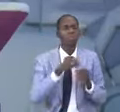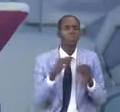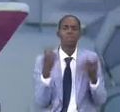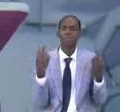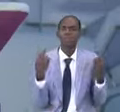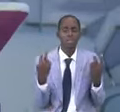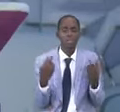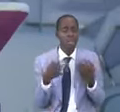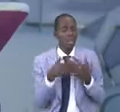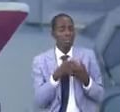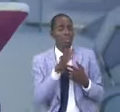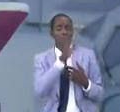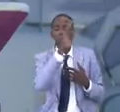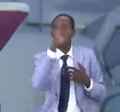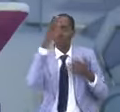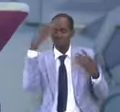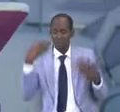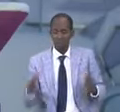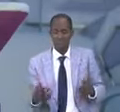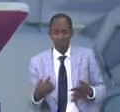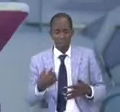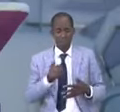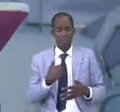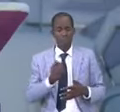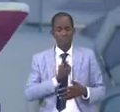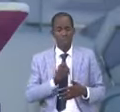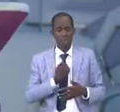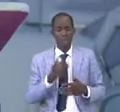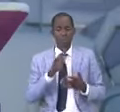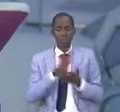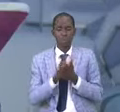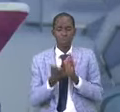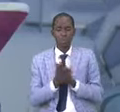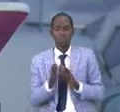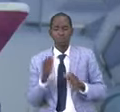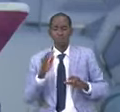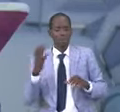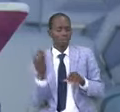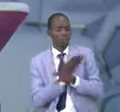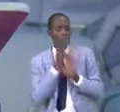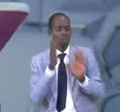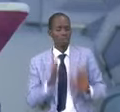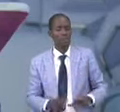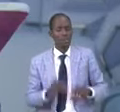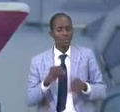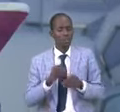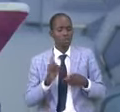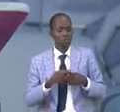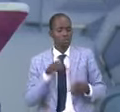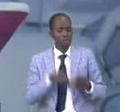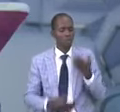à cause des choses mondaines des profites temporaires que Dieu nous